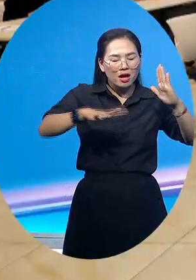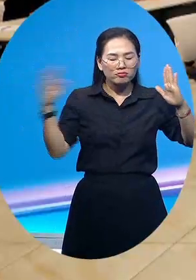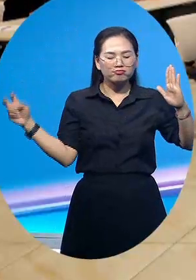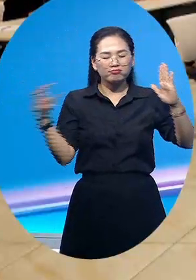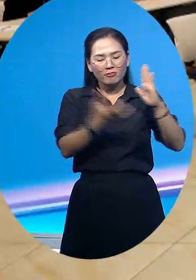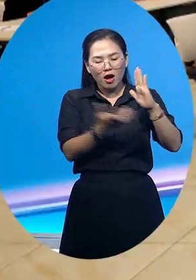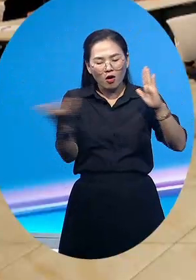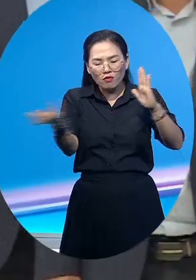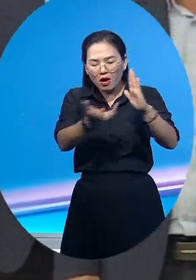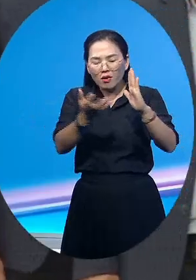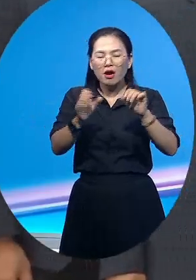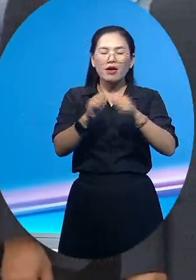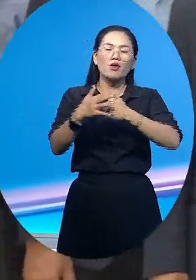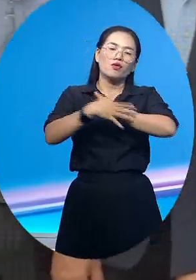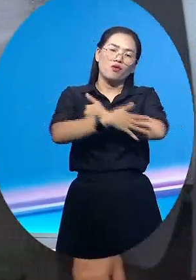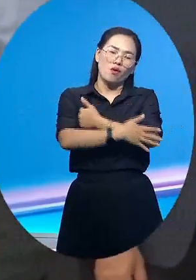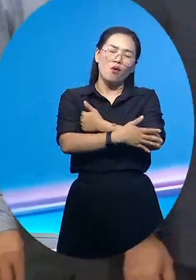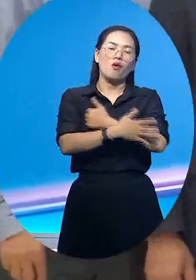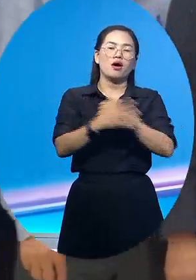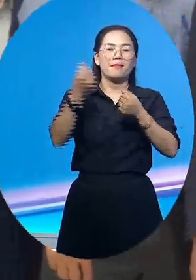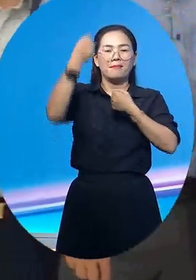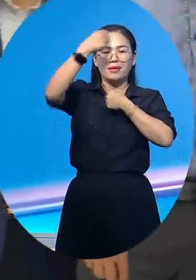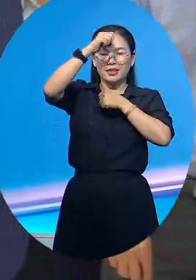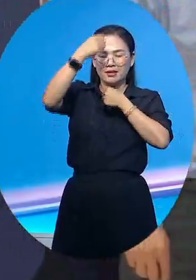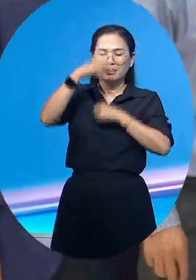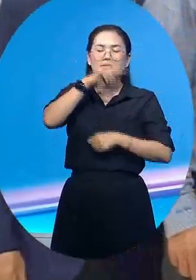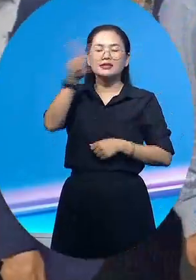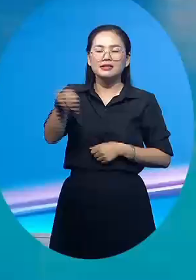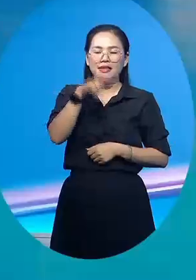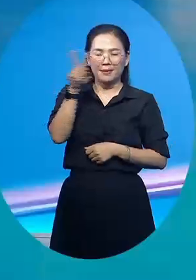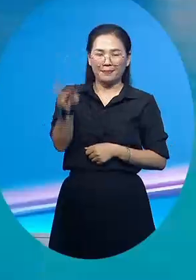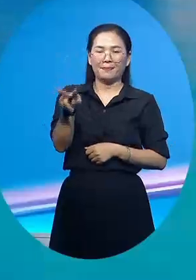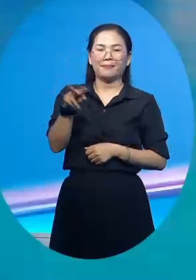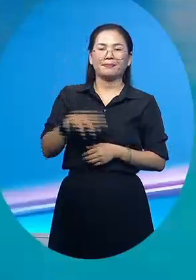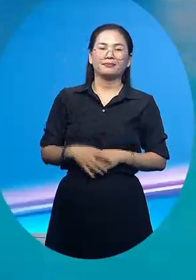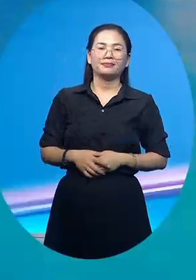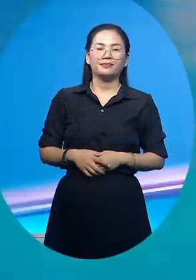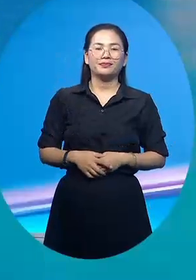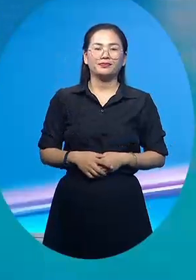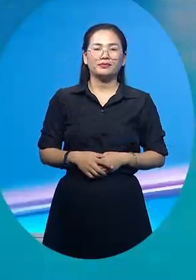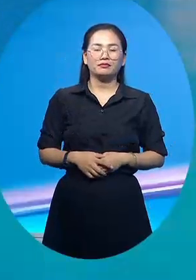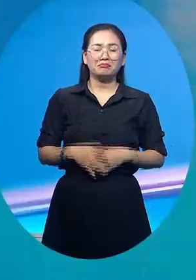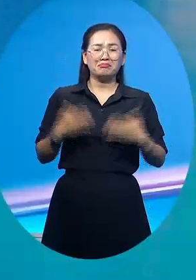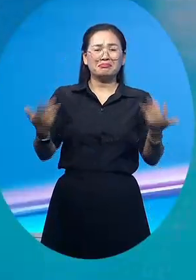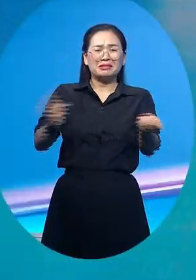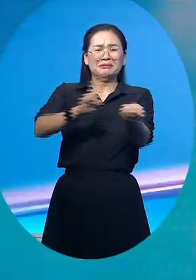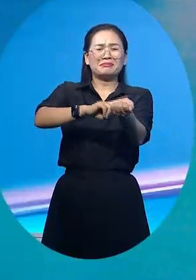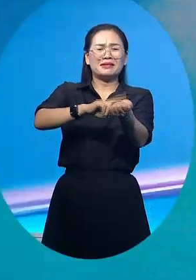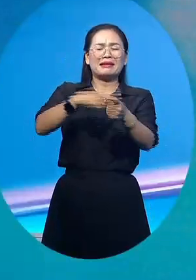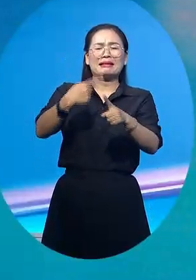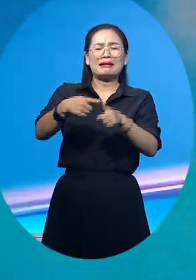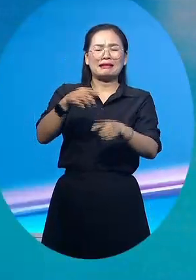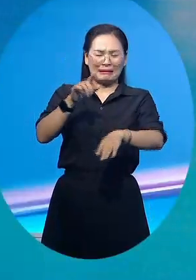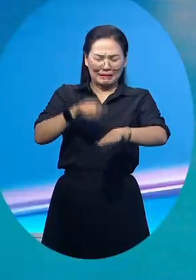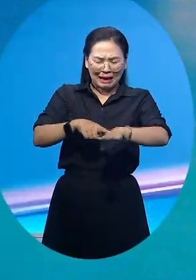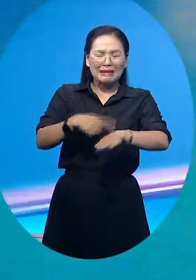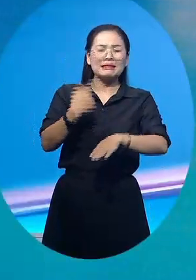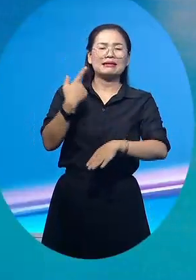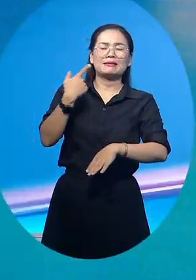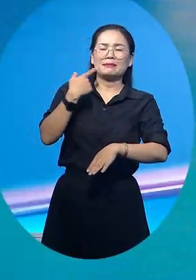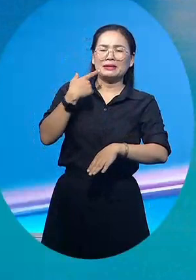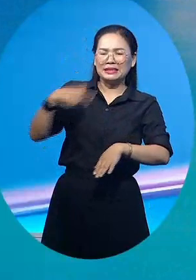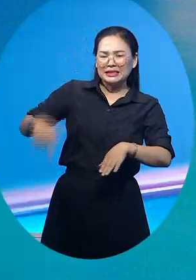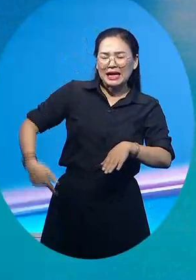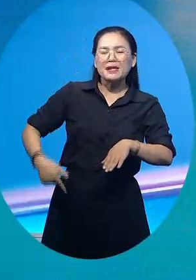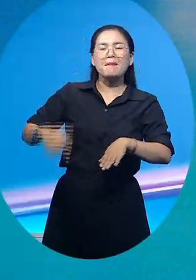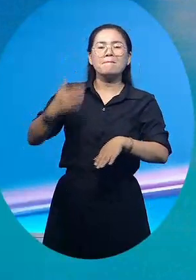chế biến gỗ tại Bình Dương và một số tỉnh thành lân cận trước tình hình dịch bệnh tay chân miệng đang có chiều